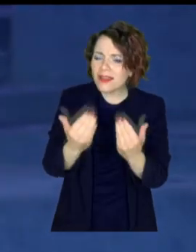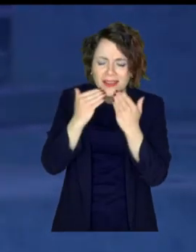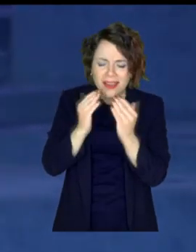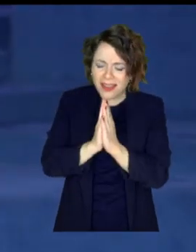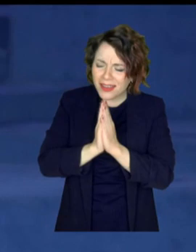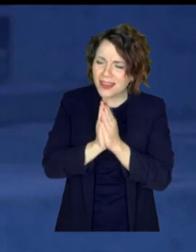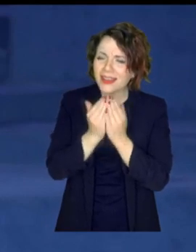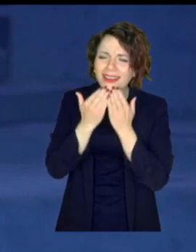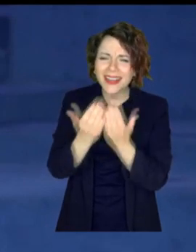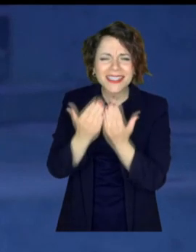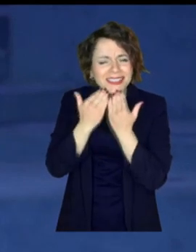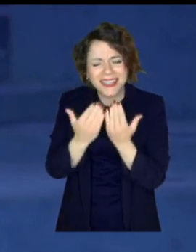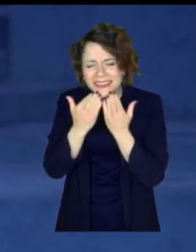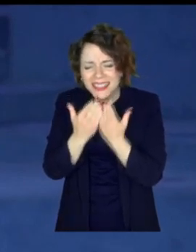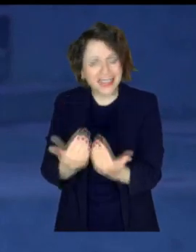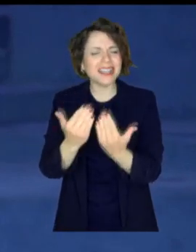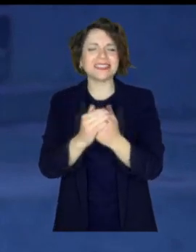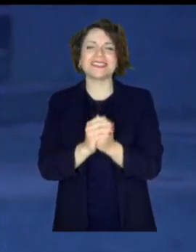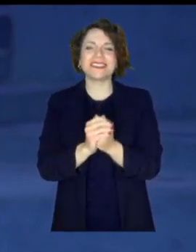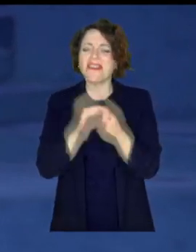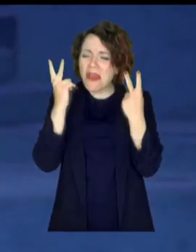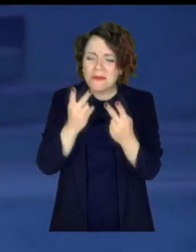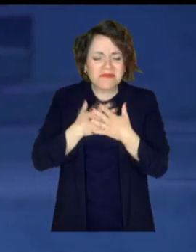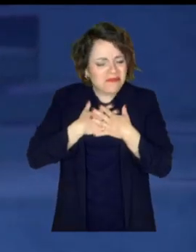la ringrazio, oh, grazie tante,